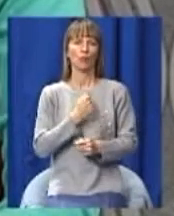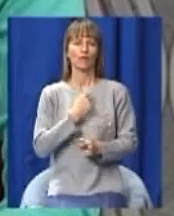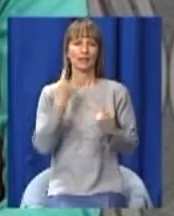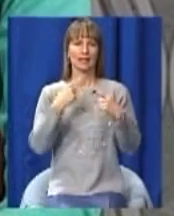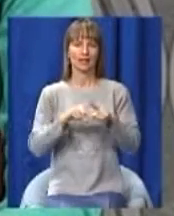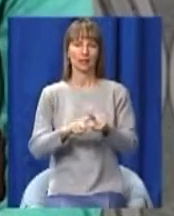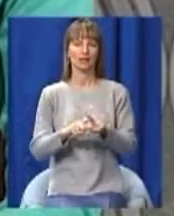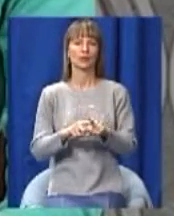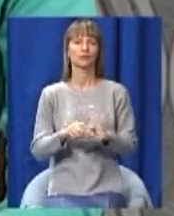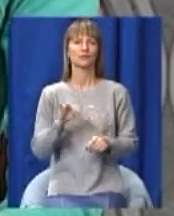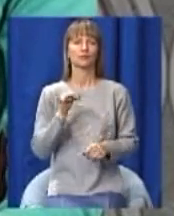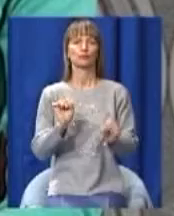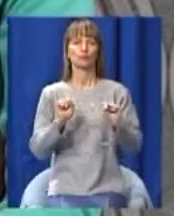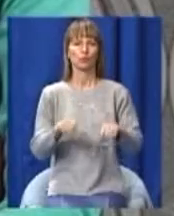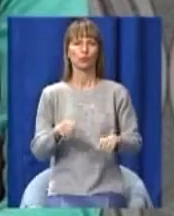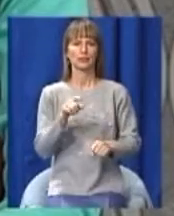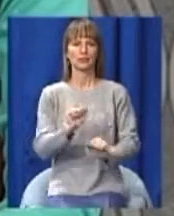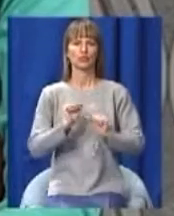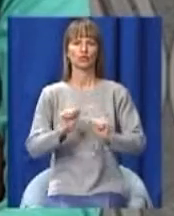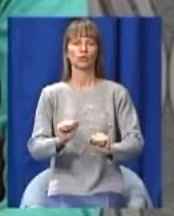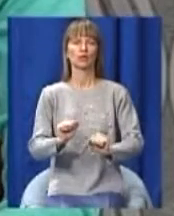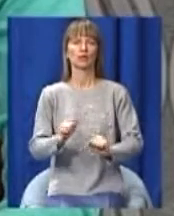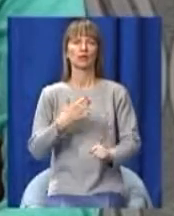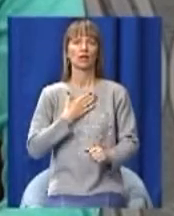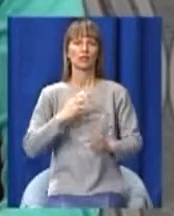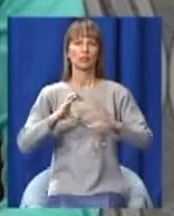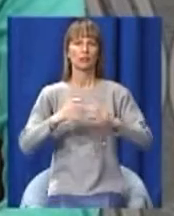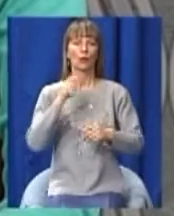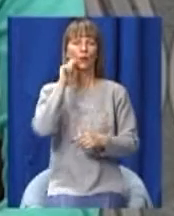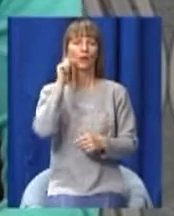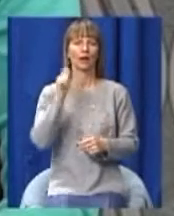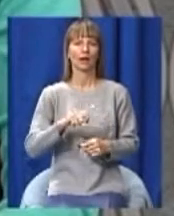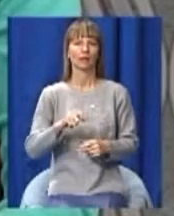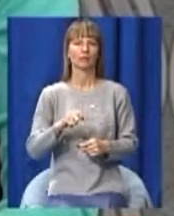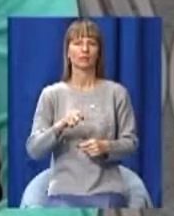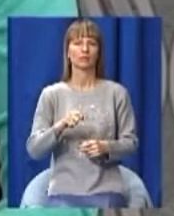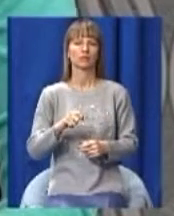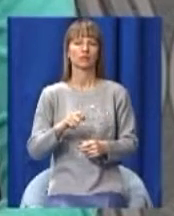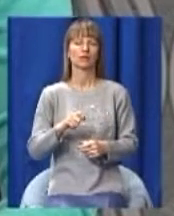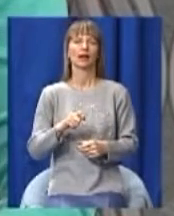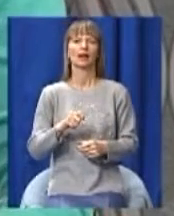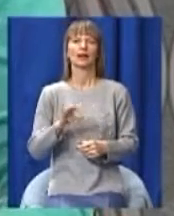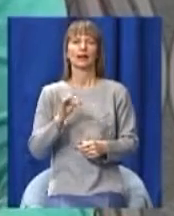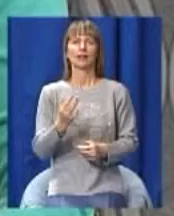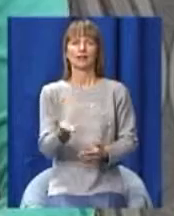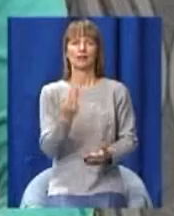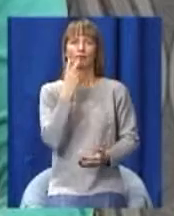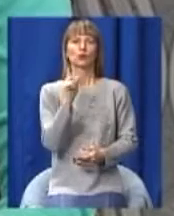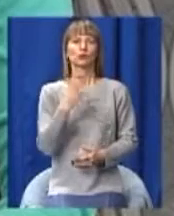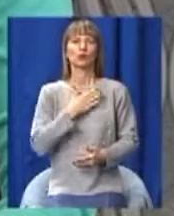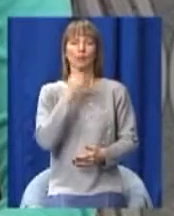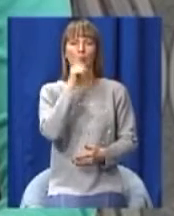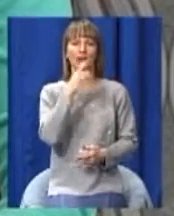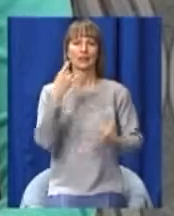озброєння якесь певне. Ну, і, можливо, вони захищають просто нашу землю, країну, землю і про, ну, і тощо. Тож, давайте подивимося, що